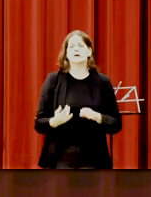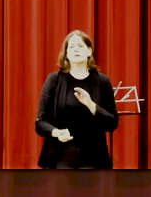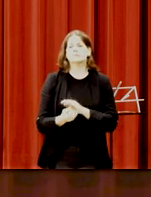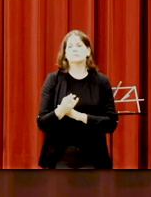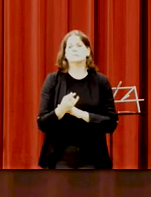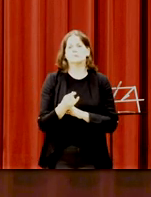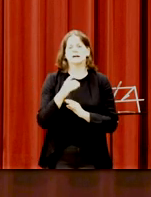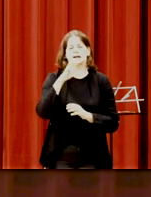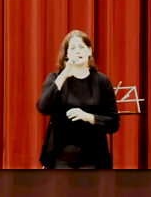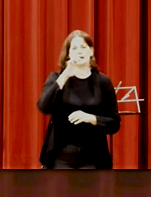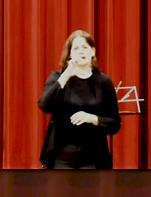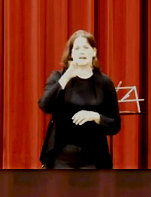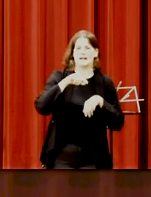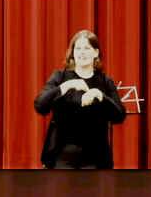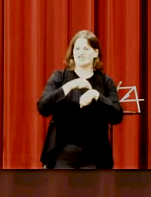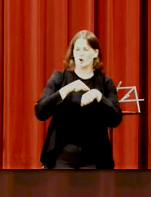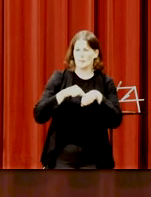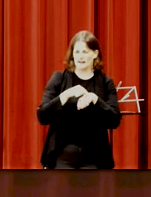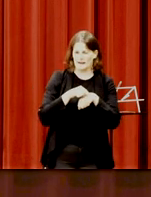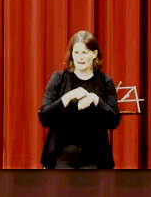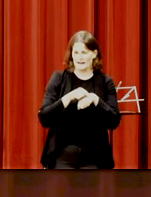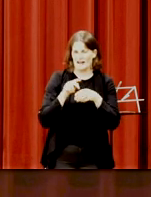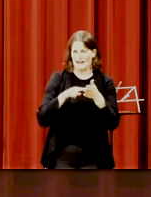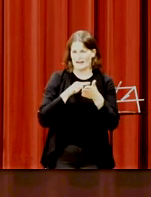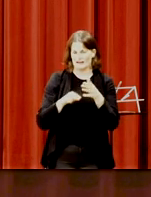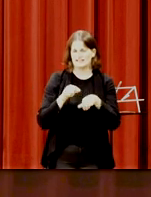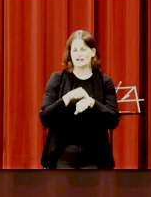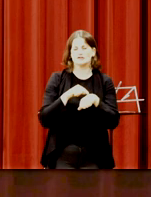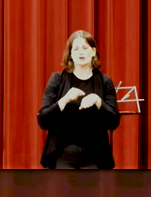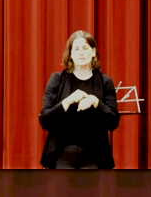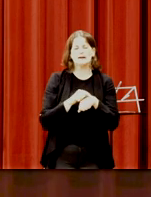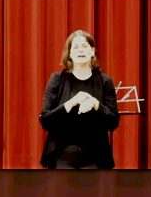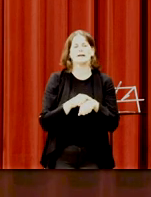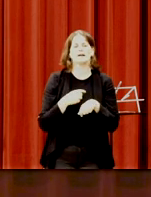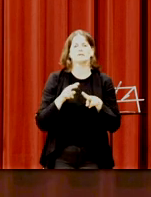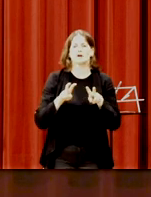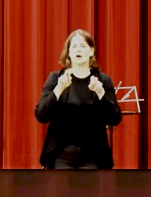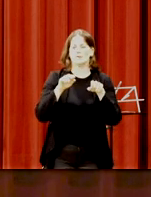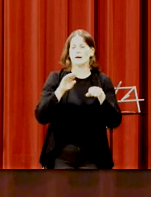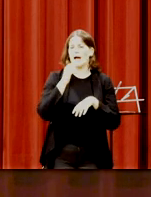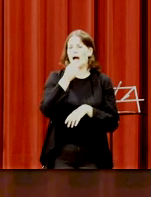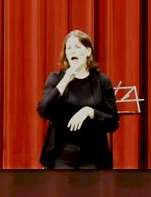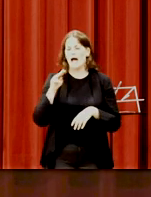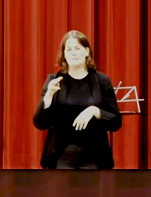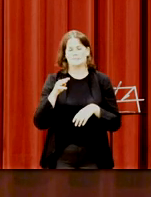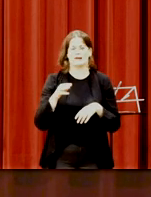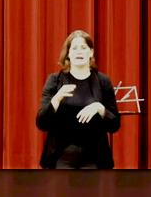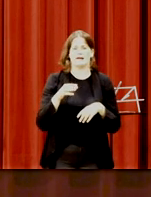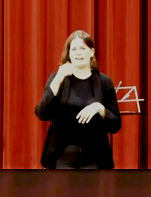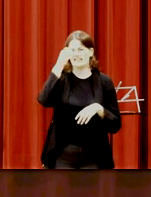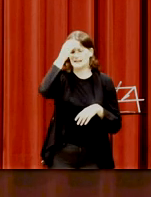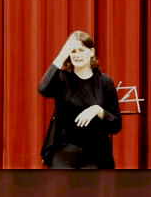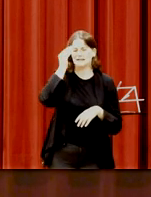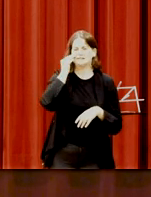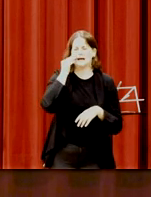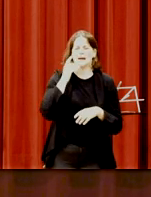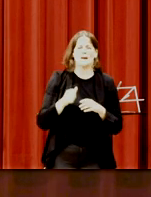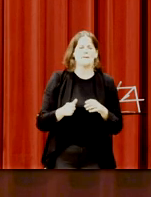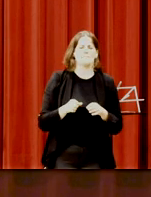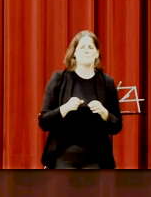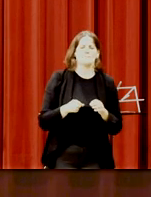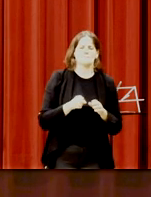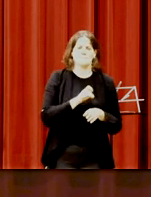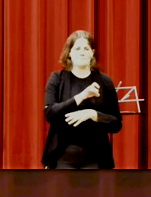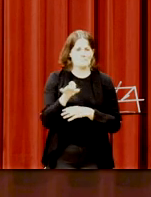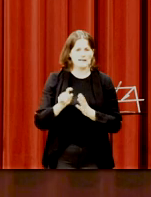molt més completa i se suposa que ja arribarà a la intel·ligència, segons diuen, humana. I podrà